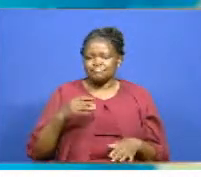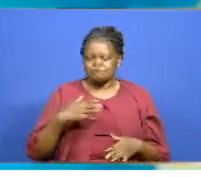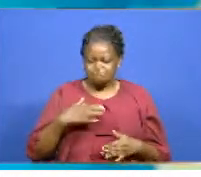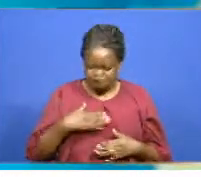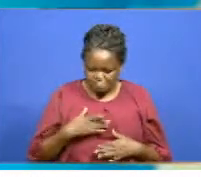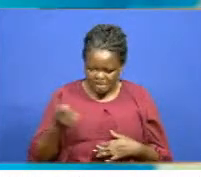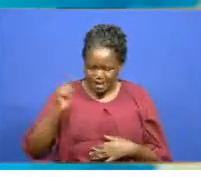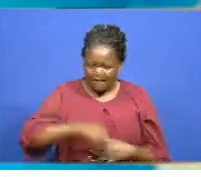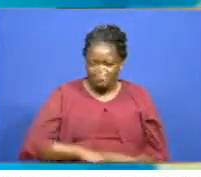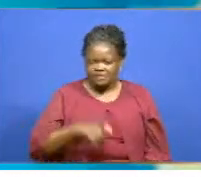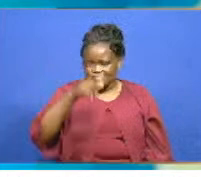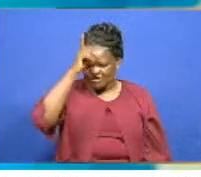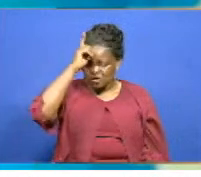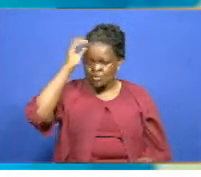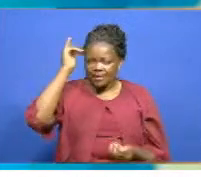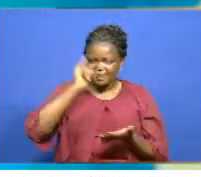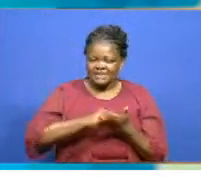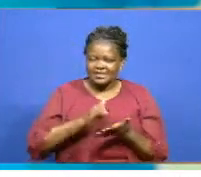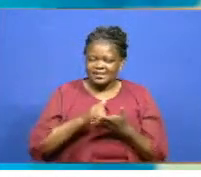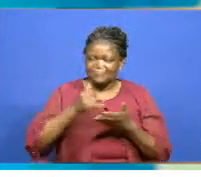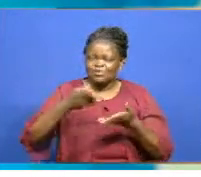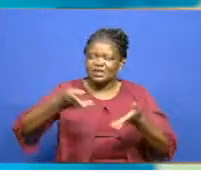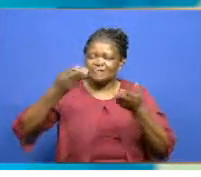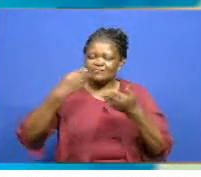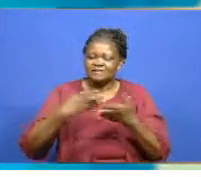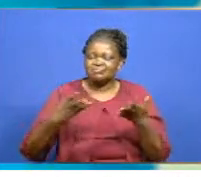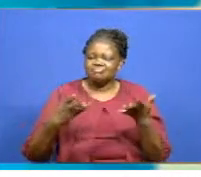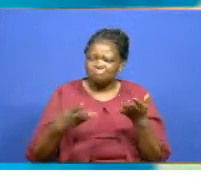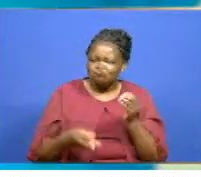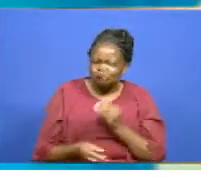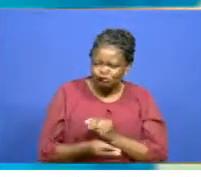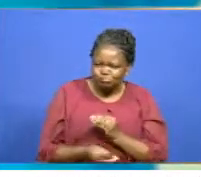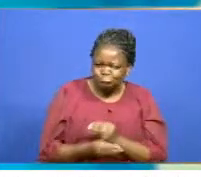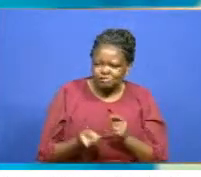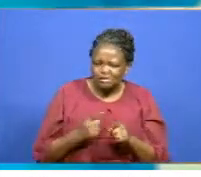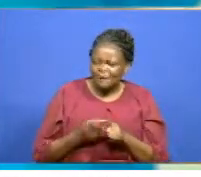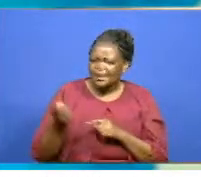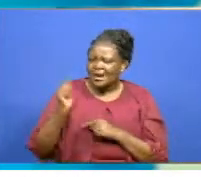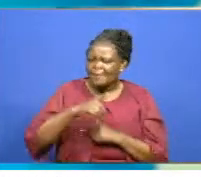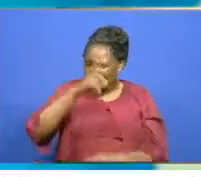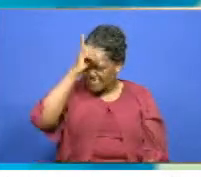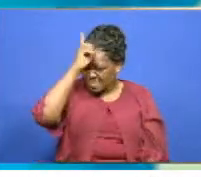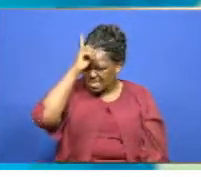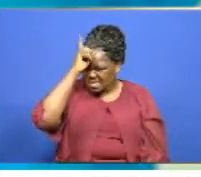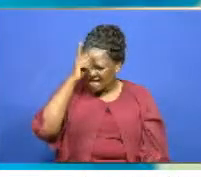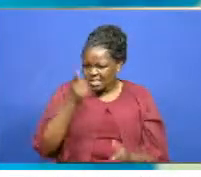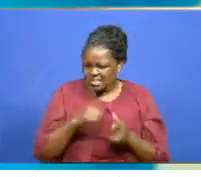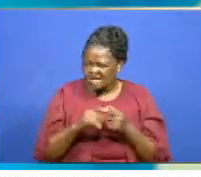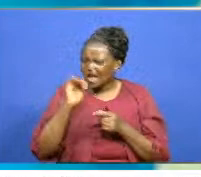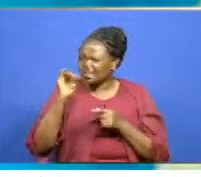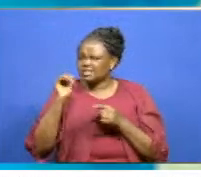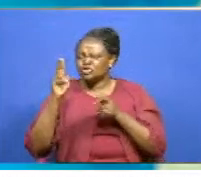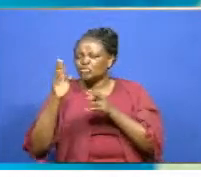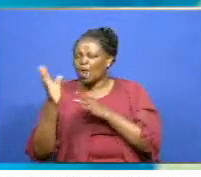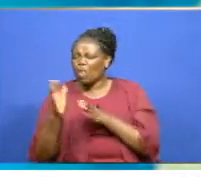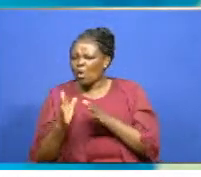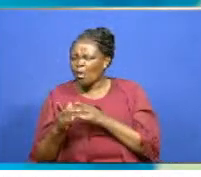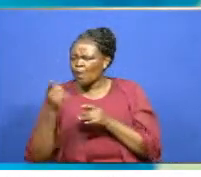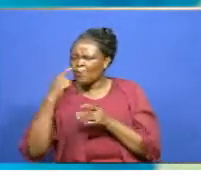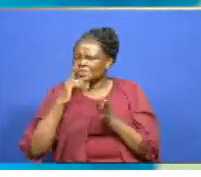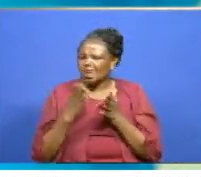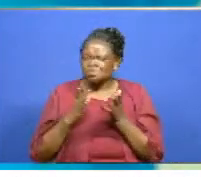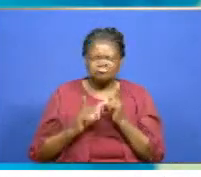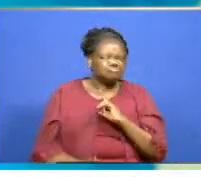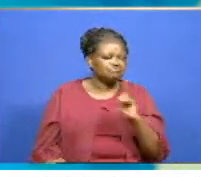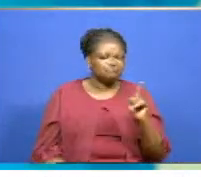mashinani tunatarajia aweze kutupatia kitu kidogo. Wakati mheshimiwa anarudi kule mashinani hatumuulizi maswali magumu ambayo ni